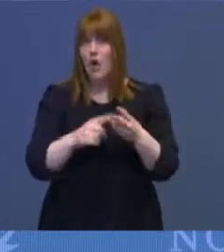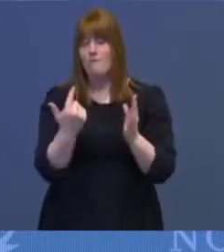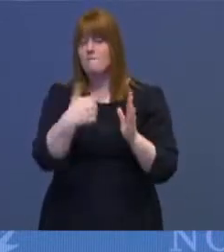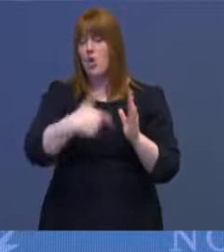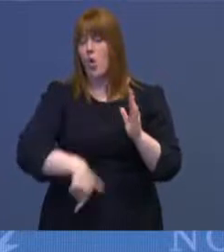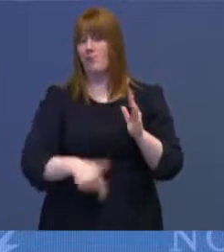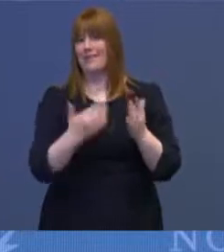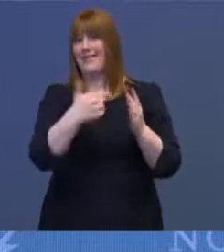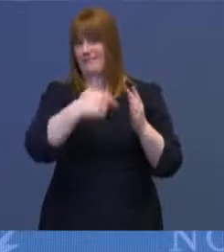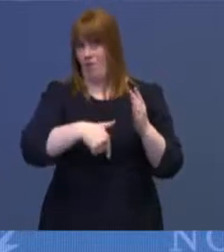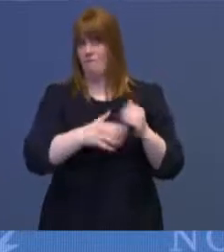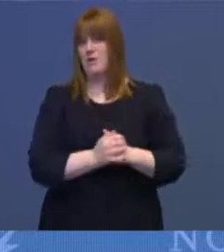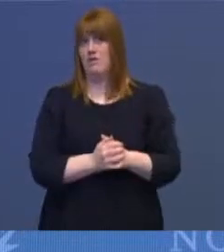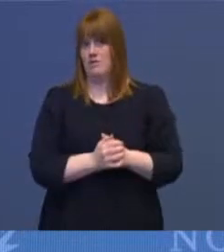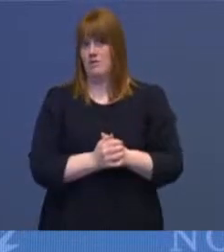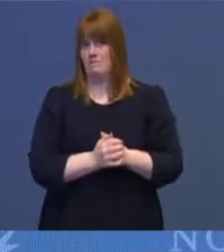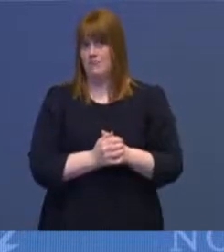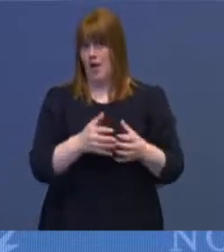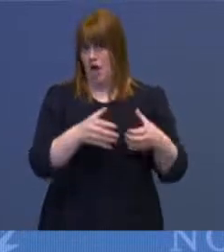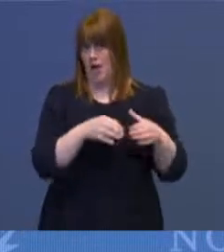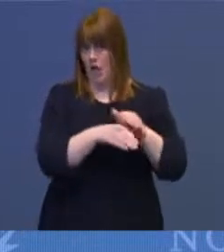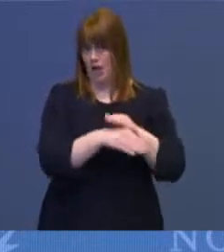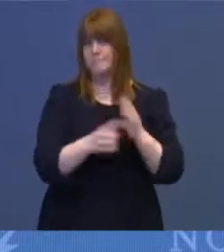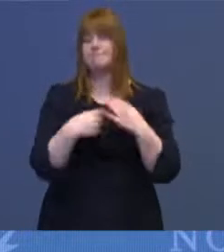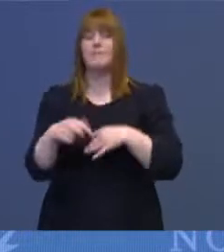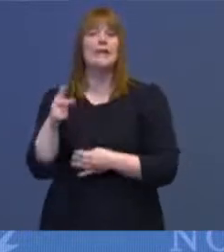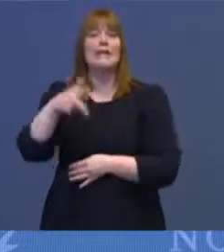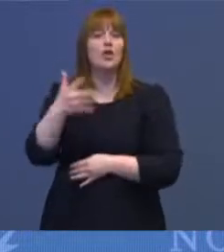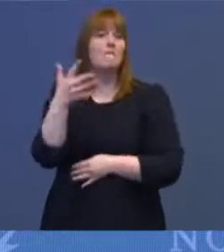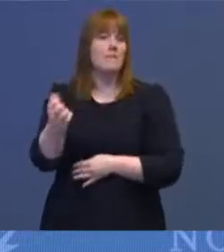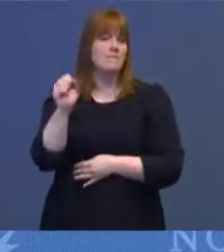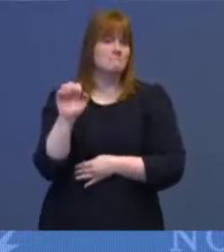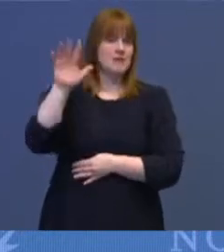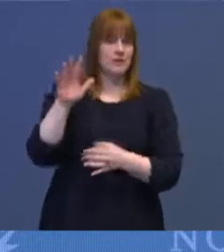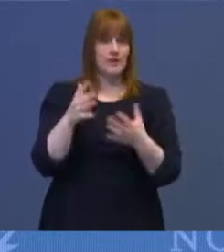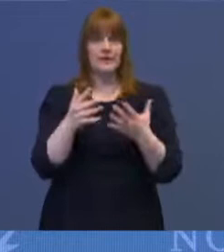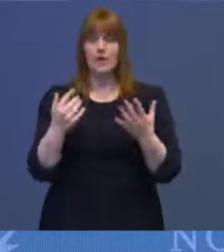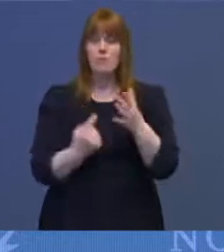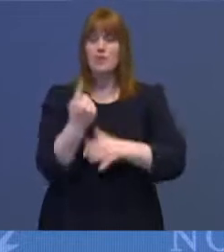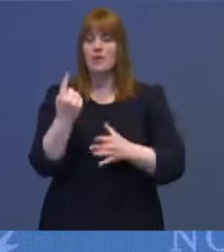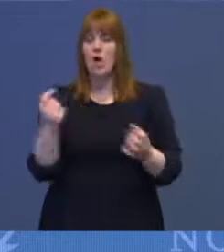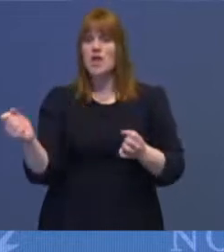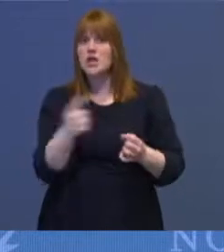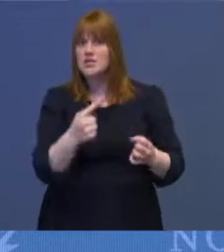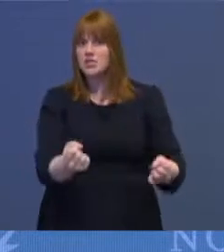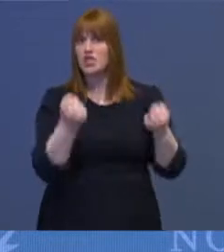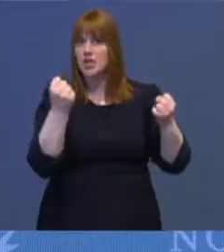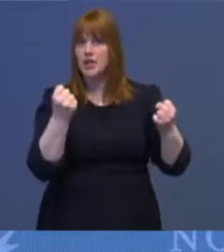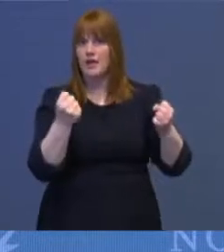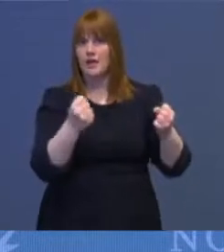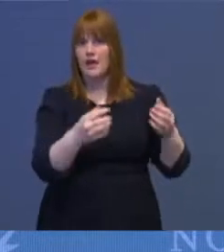drivstofflager. 350 millioner går til raskt å kunne styrke evnen til alliert mottak, primært i